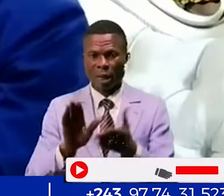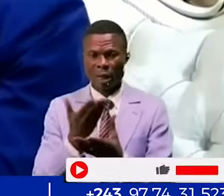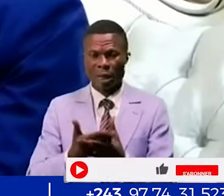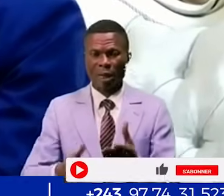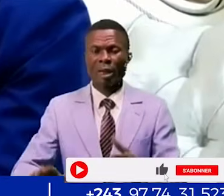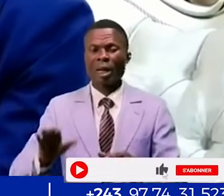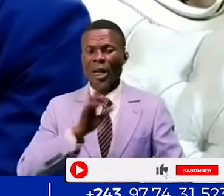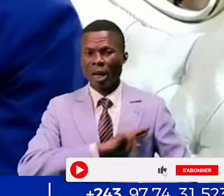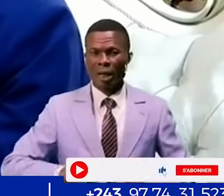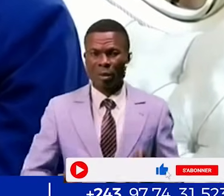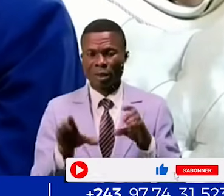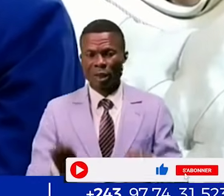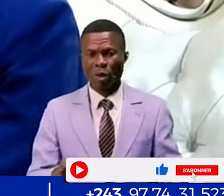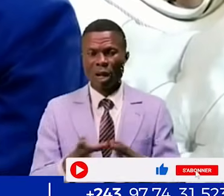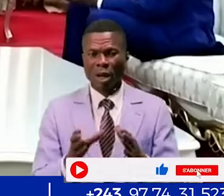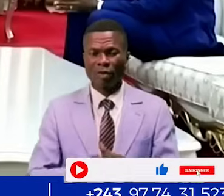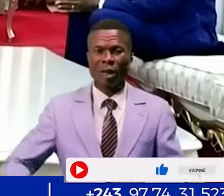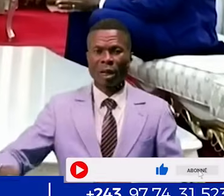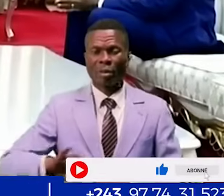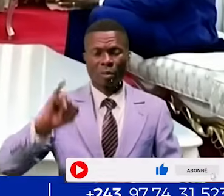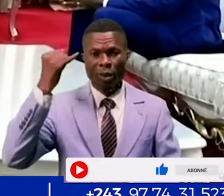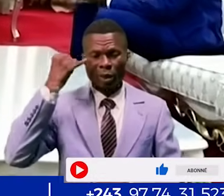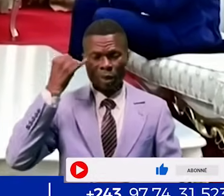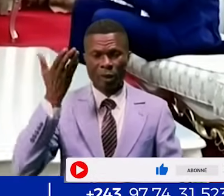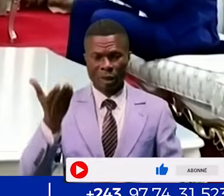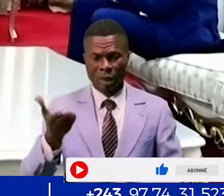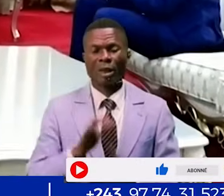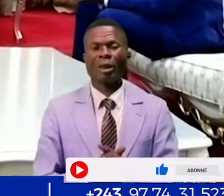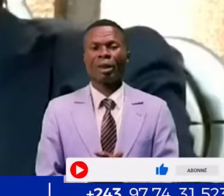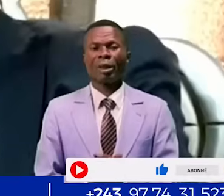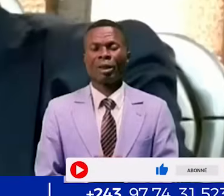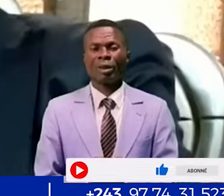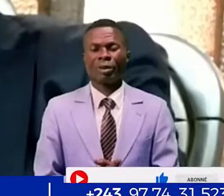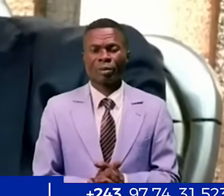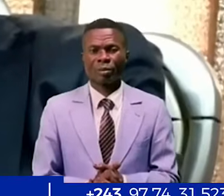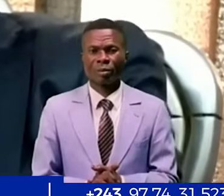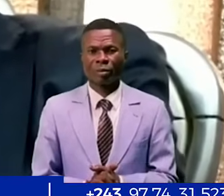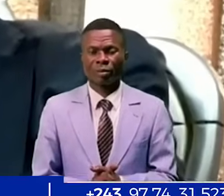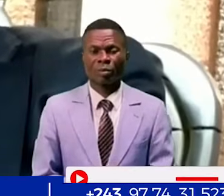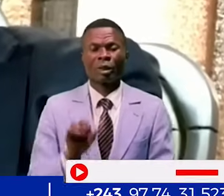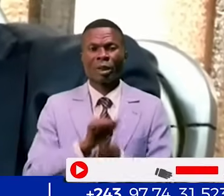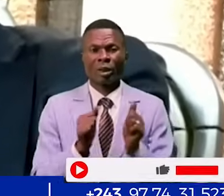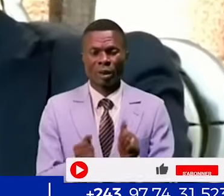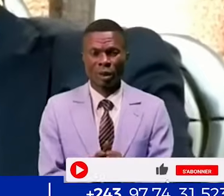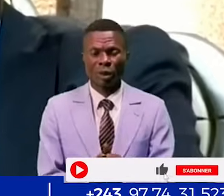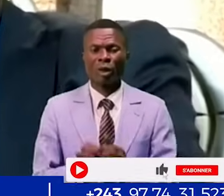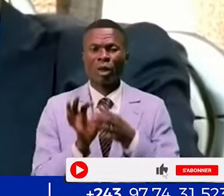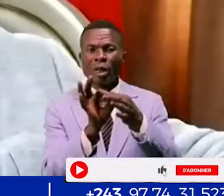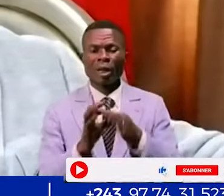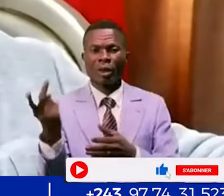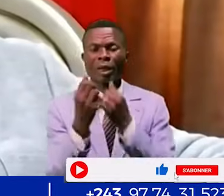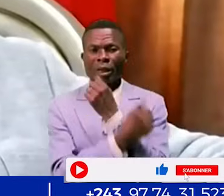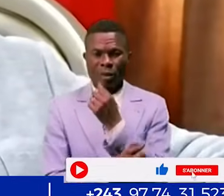pays de Félix Antoine Tshisekedi Tshilombo et les Nippons, un pays à régime parlementaire. La question de la coopération